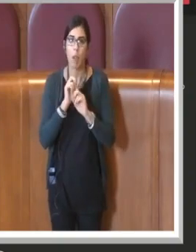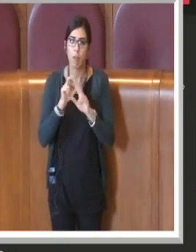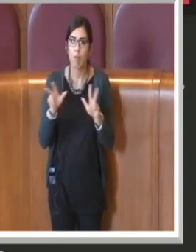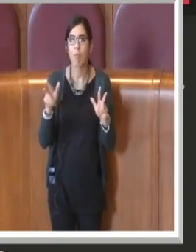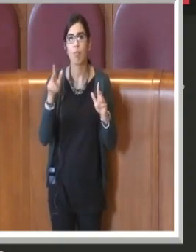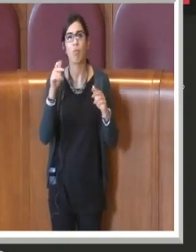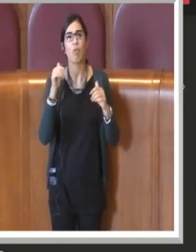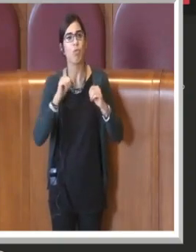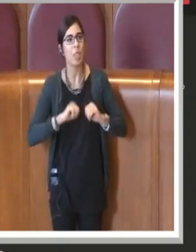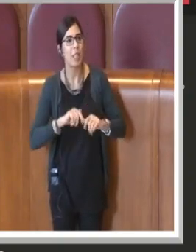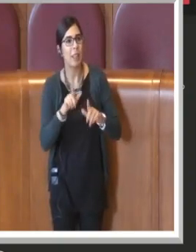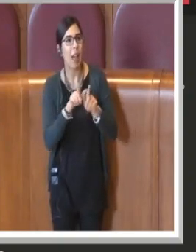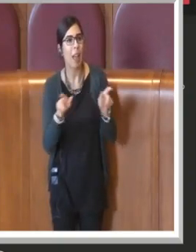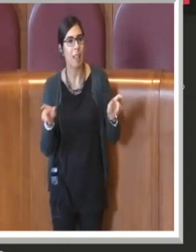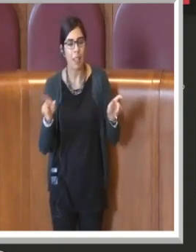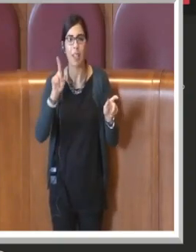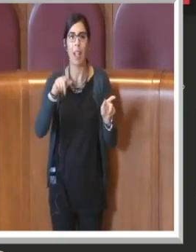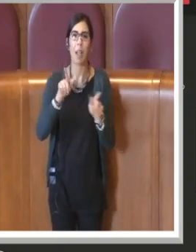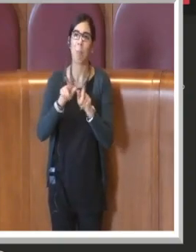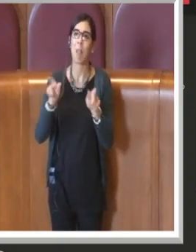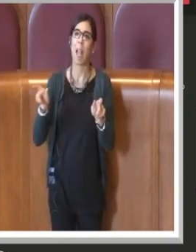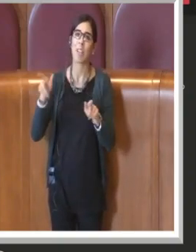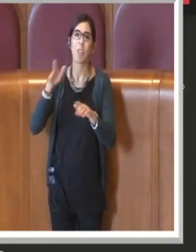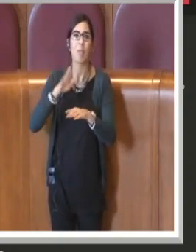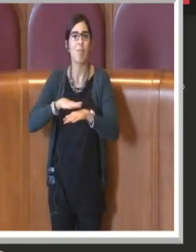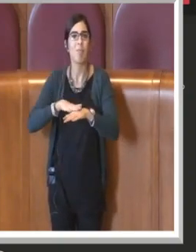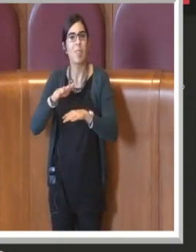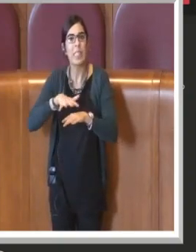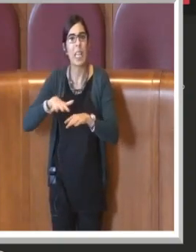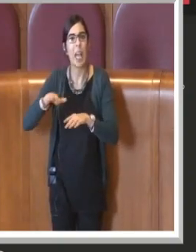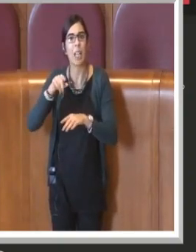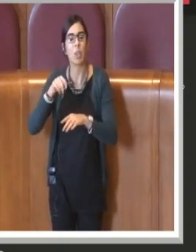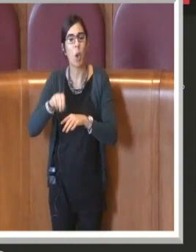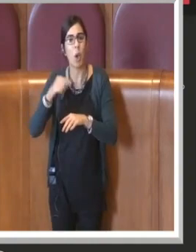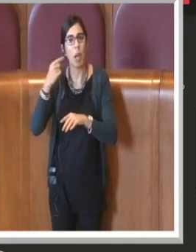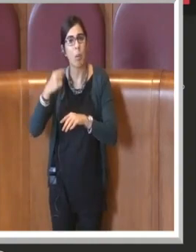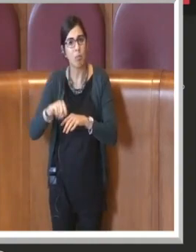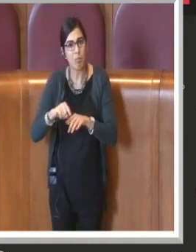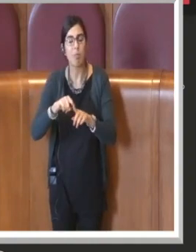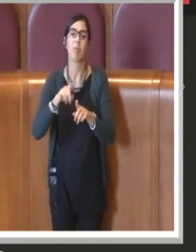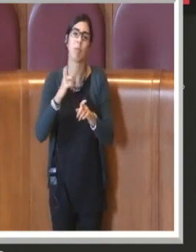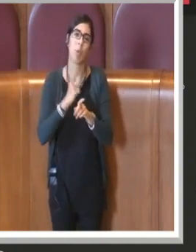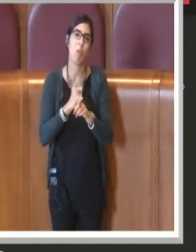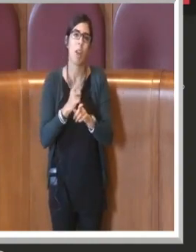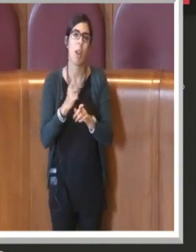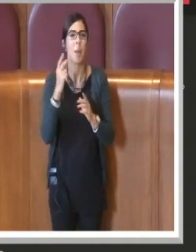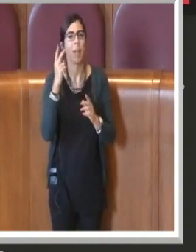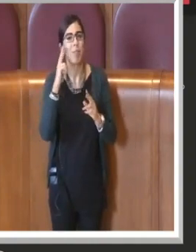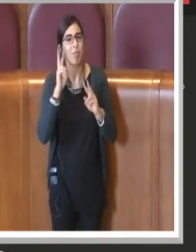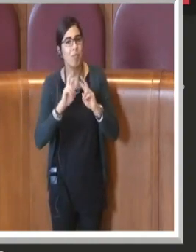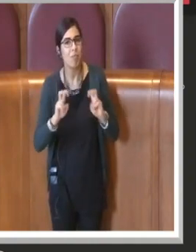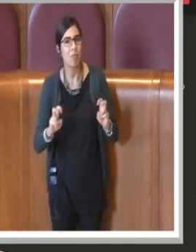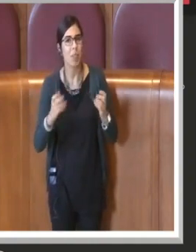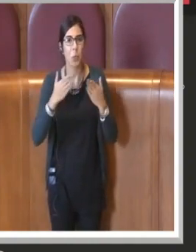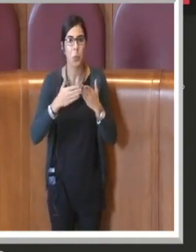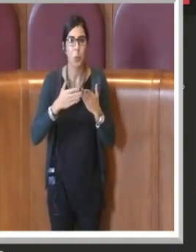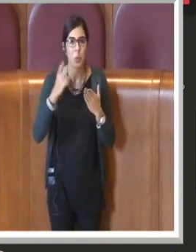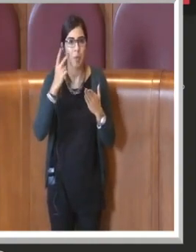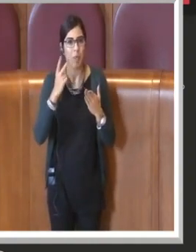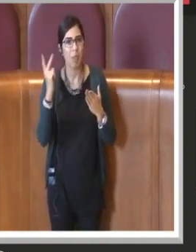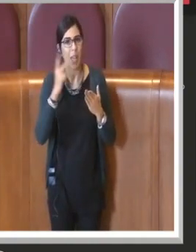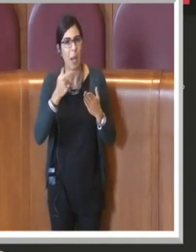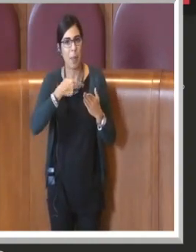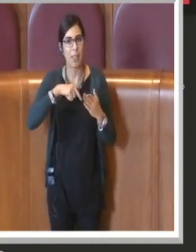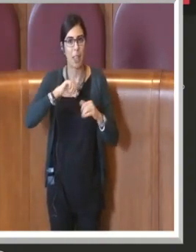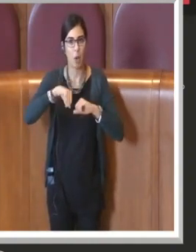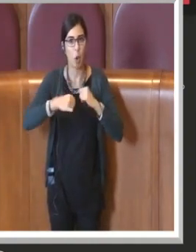documentarsi, perché questa presunta competenza delle opposizioni si dimostra poi negli atti che presentano con superficialità